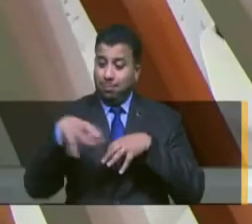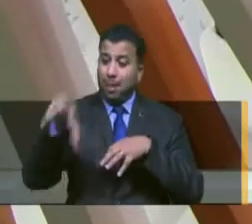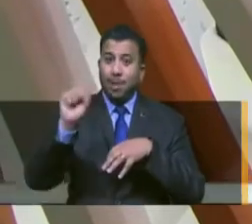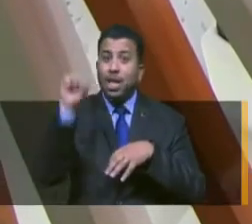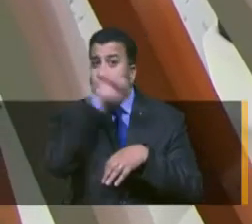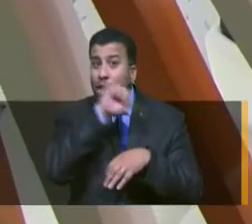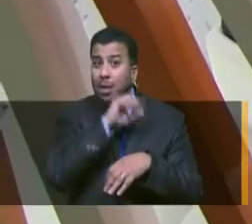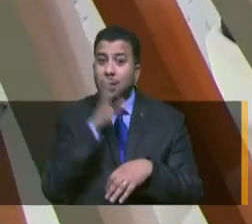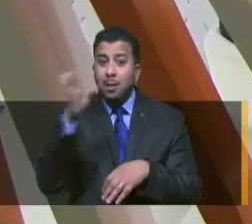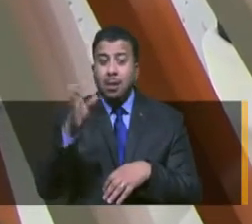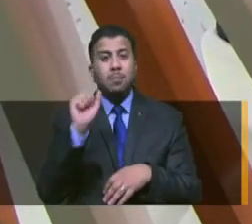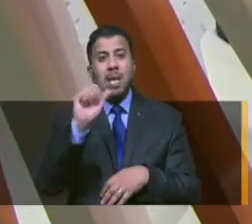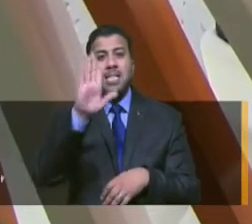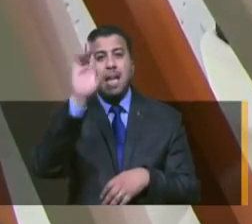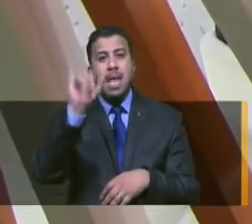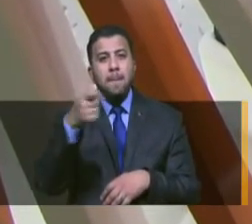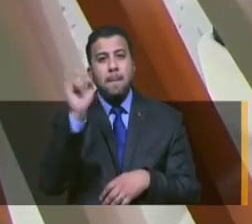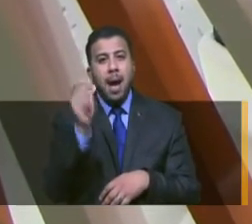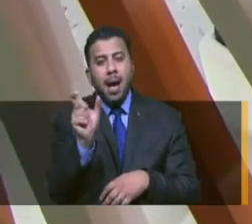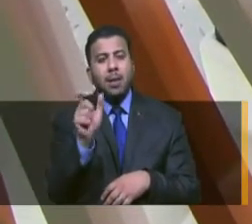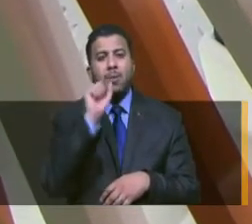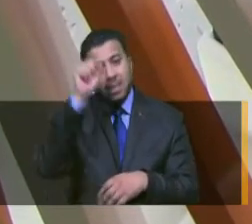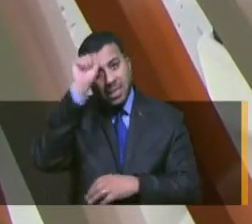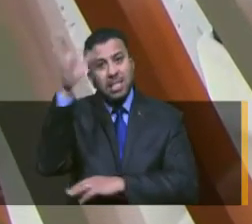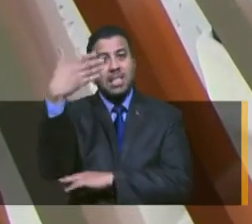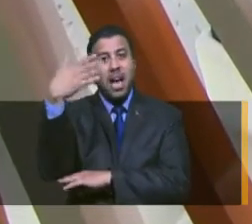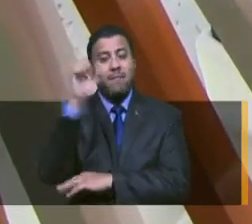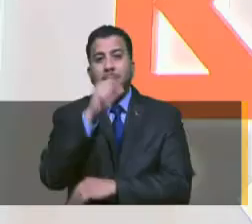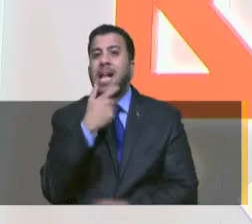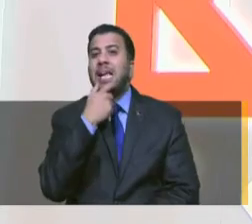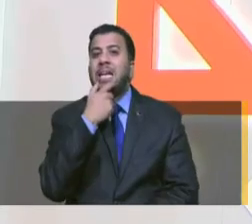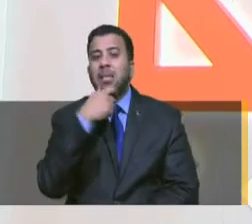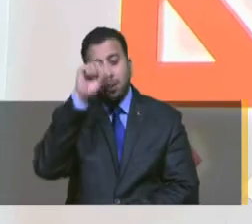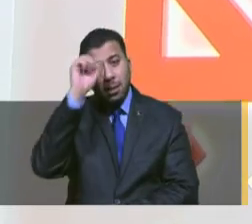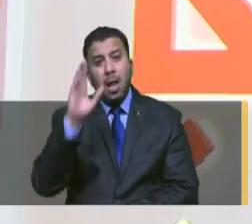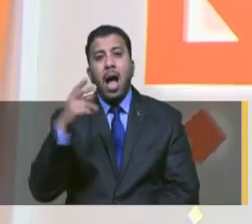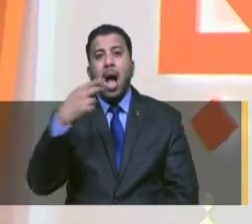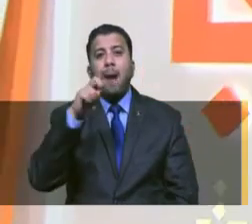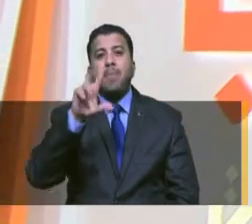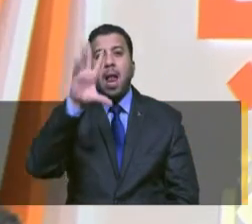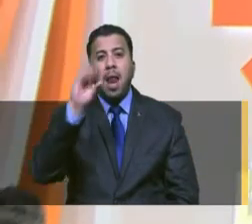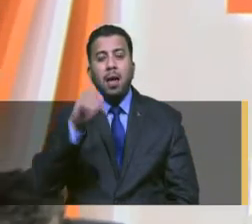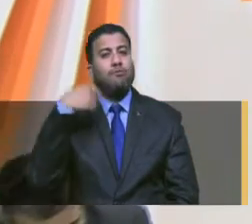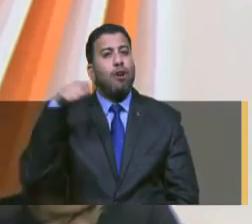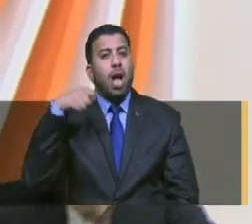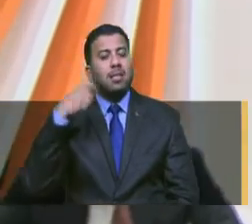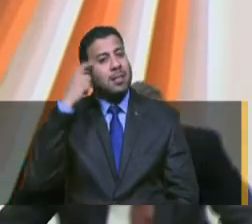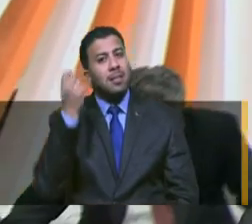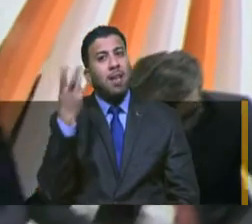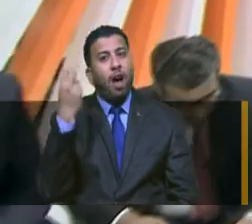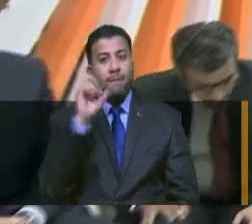الإمارة كل من سعادة سليمان المزروعي سفير الدولة لدى المملكة المتحدة، وسعادة عبد الله العويس رئيس دائرة